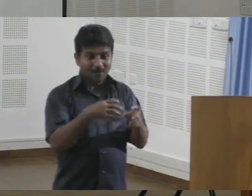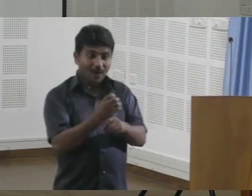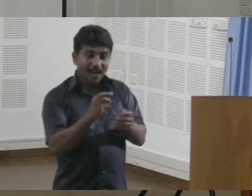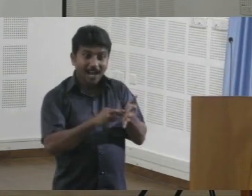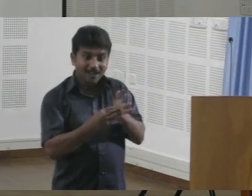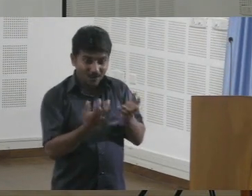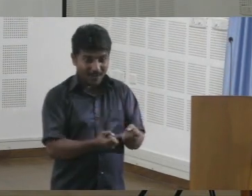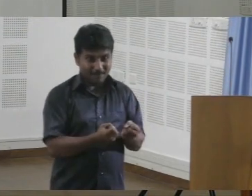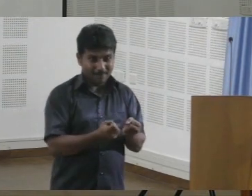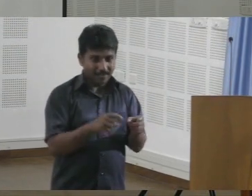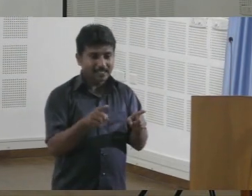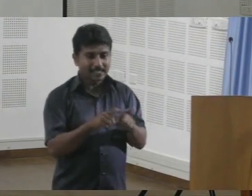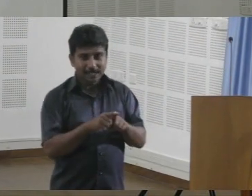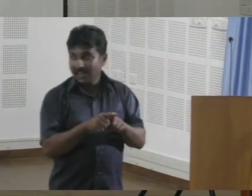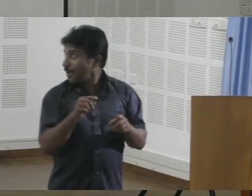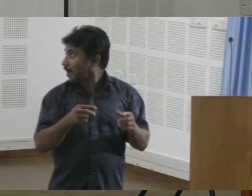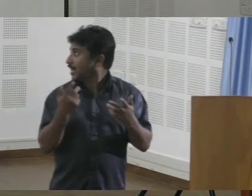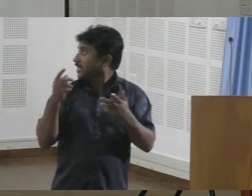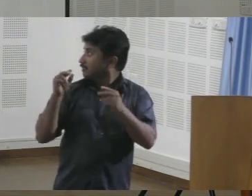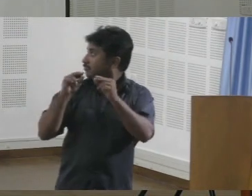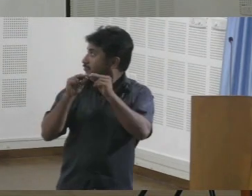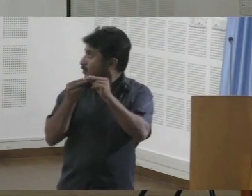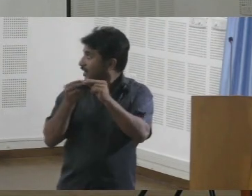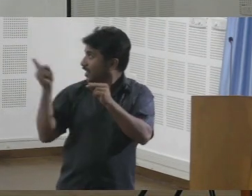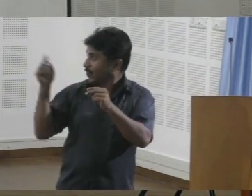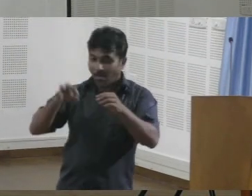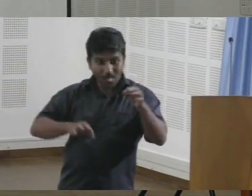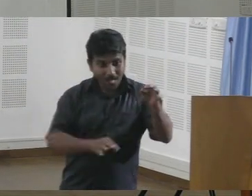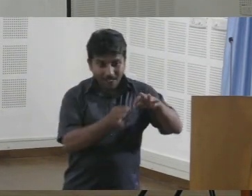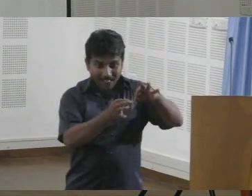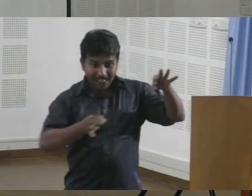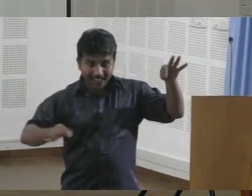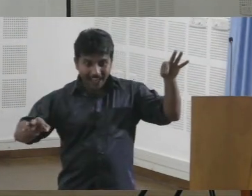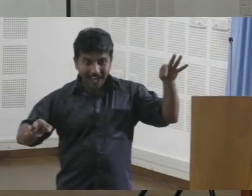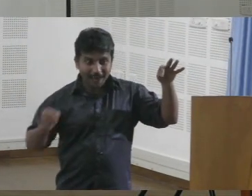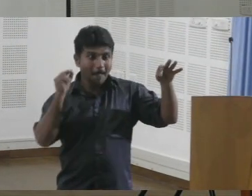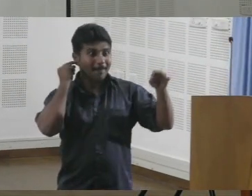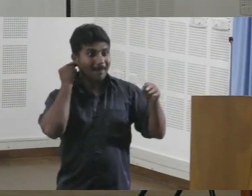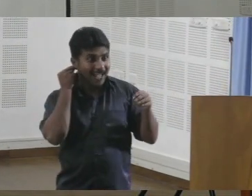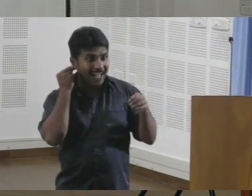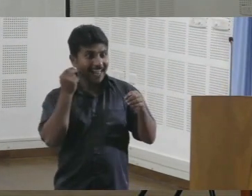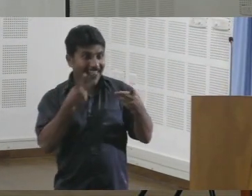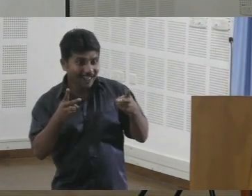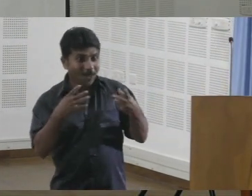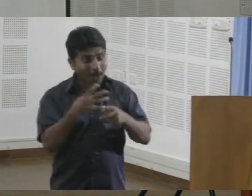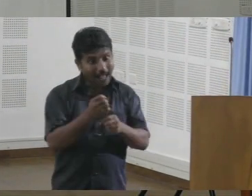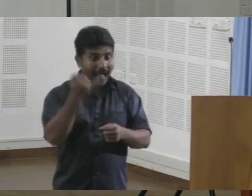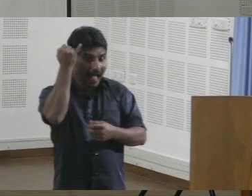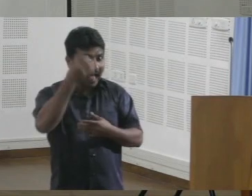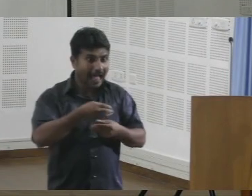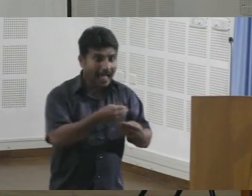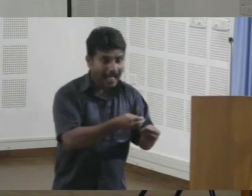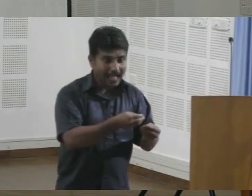എനിക്കുണ്ടായിരുന്നു. അങ്ങനെയാണ് ഈ ജ്വല്ലറി മേക്കിംഗ് എൻ്റെ മനസ്സിലേക്ക് വന്നത്. അപ്പം ഞാൻ വിചാരിച്ചു അവന് ഈ ബീഡ്സ് ഇടുന്നതിൻ്റെ ഇടയിൽ സ്റ്റിം ചെയ്യുകയും